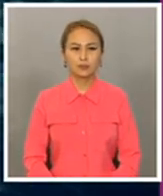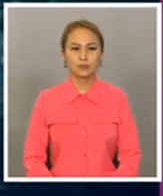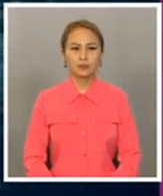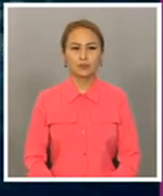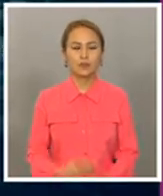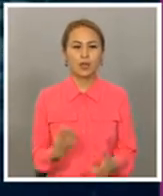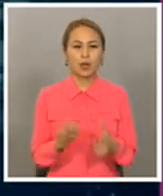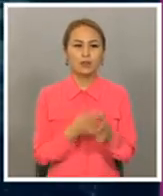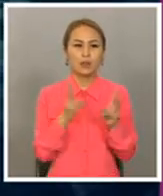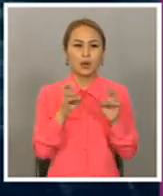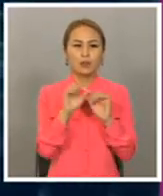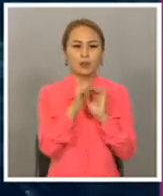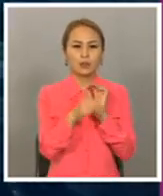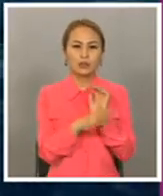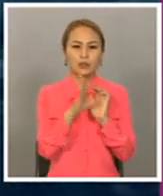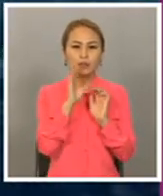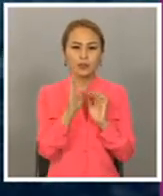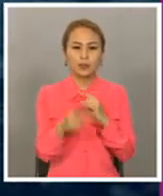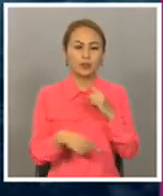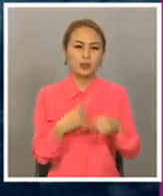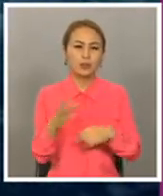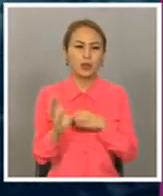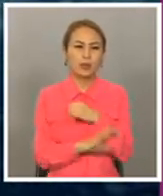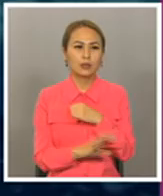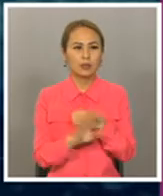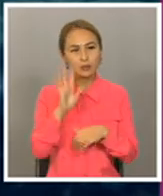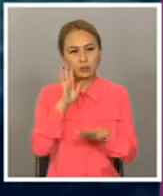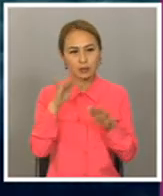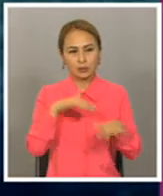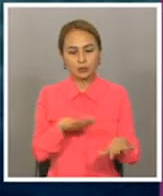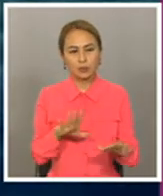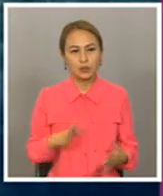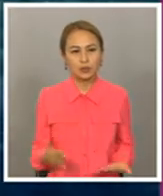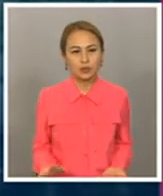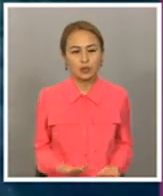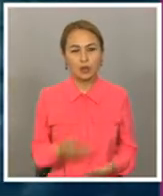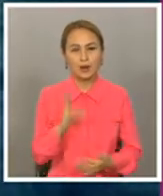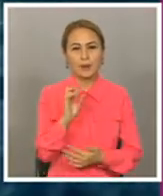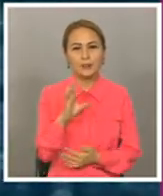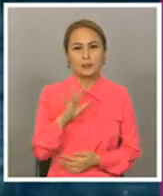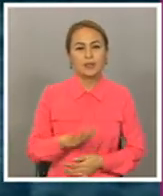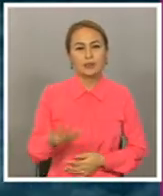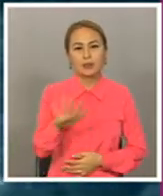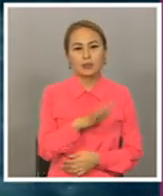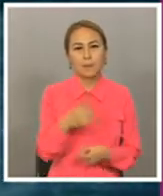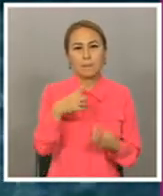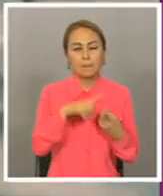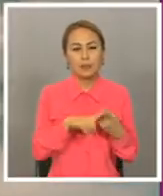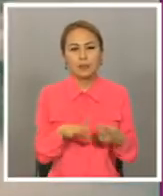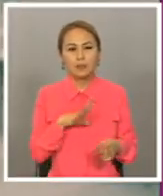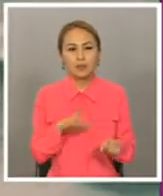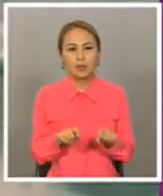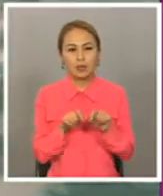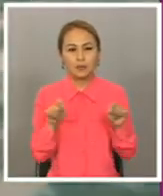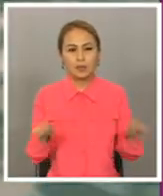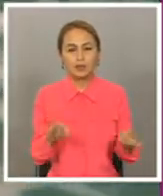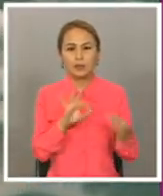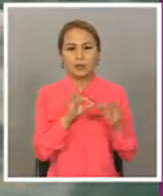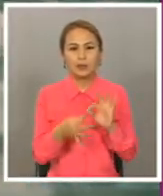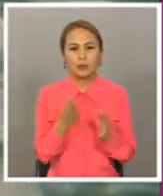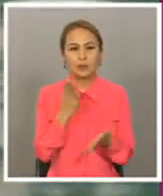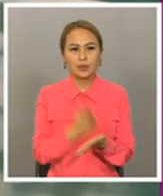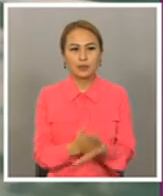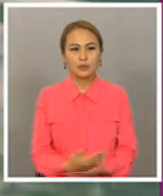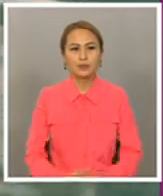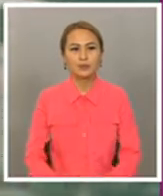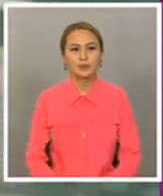Атауы 16-шы ғасырдың аяғында осы теңіз жағасына қоныстанған Каспий тайпаларына байланысты қалыптасқан деген дерек бар.